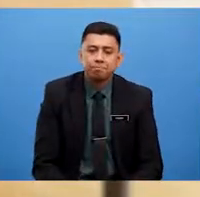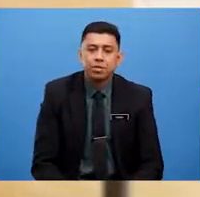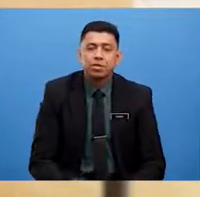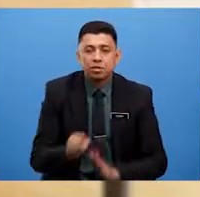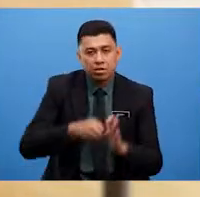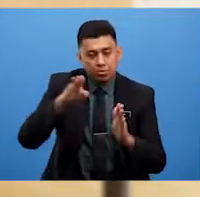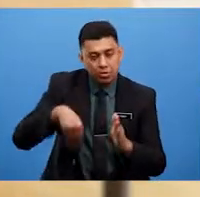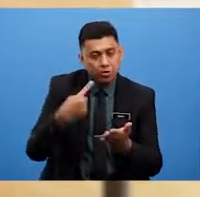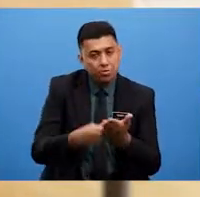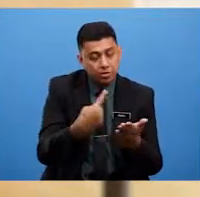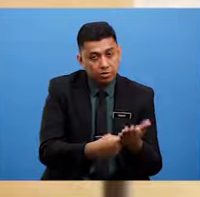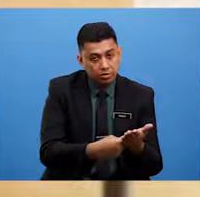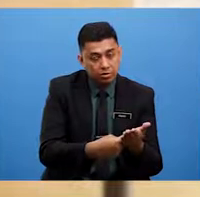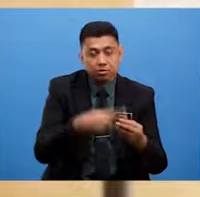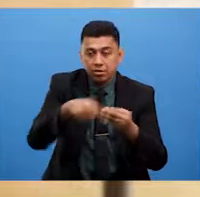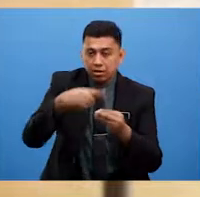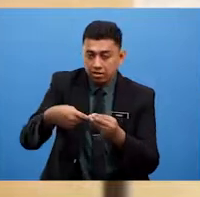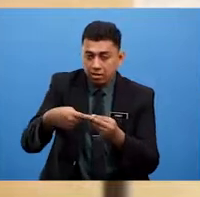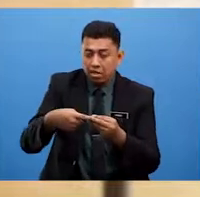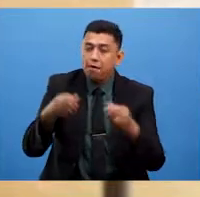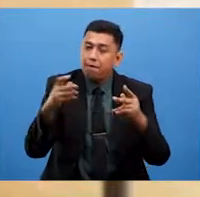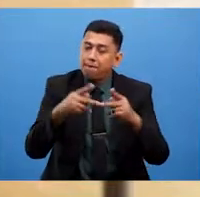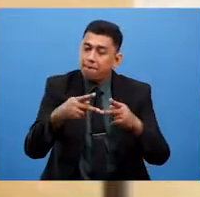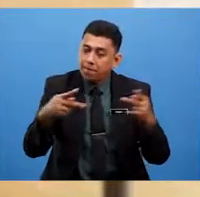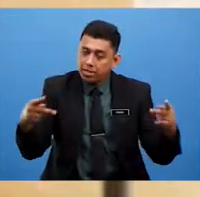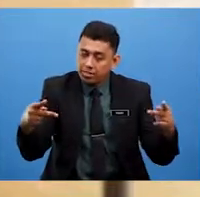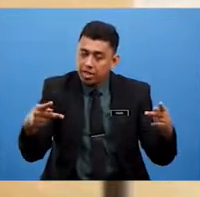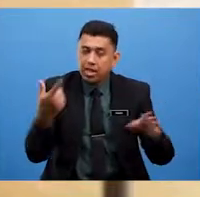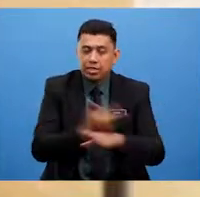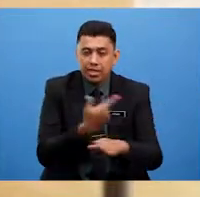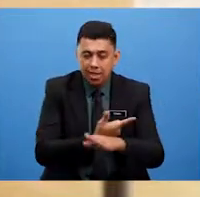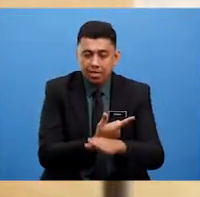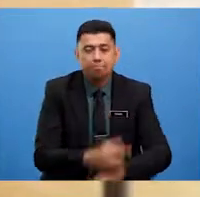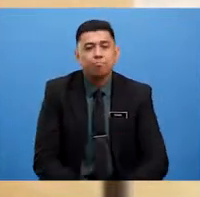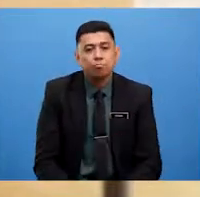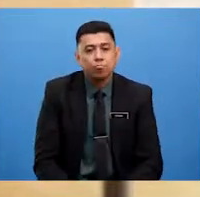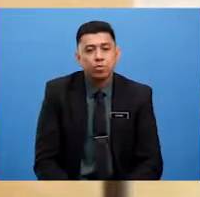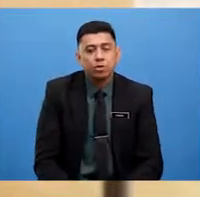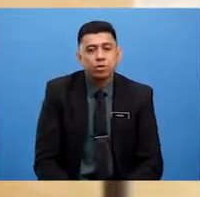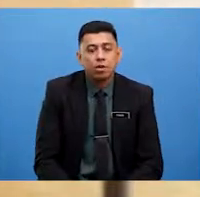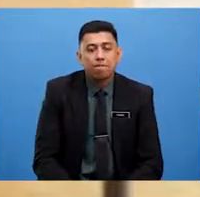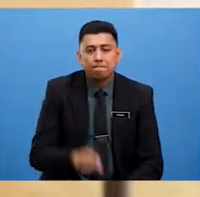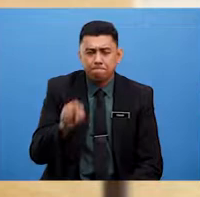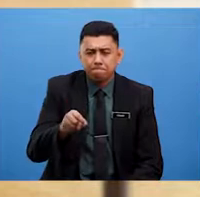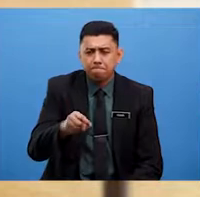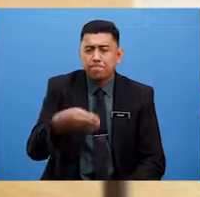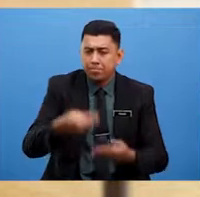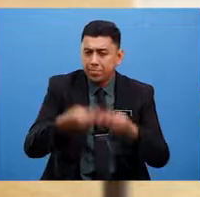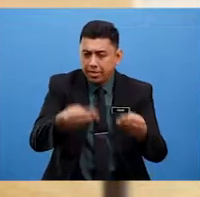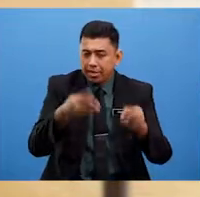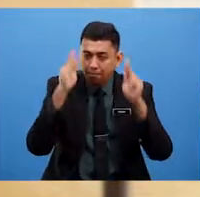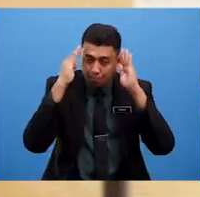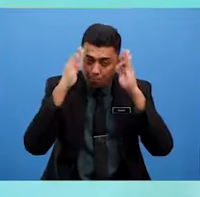Sebelum kita bincangkan mengenai fasa-fasa latihan dengan lebih lanjut, pelajar-pelajar perlu memberi perhatian terlebih